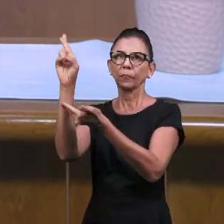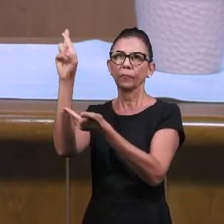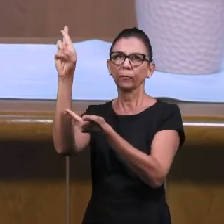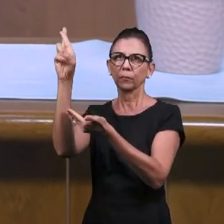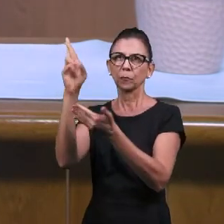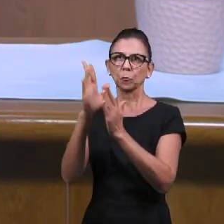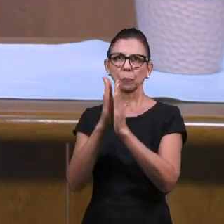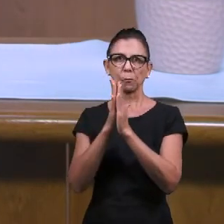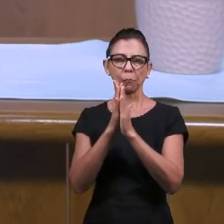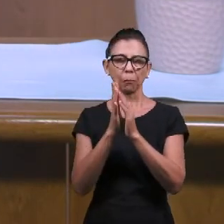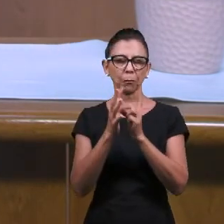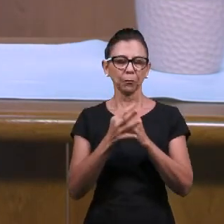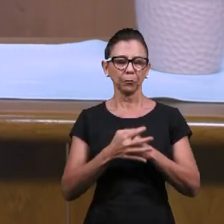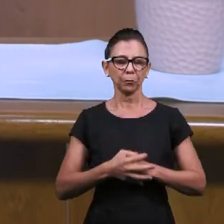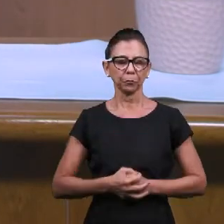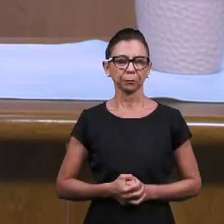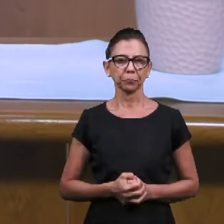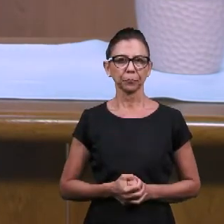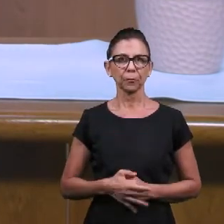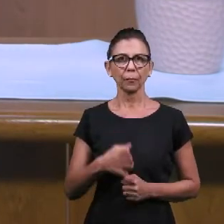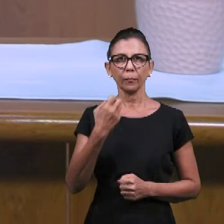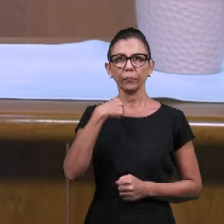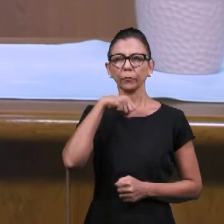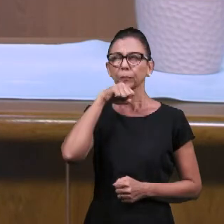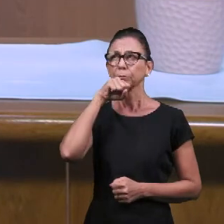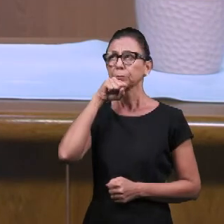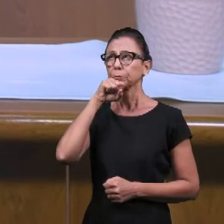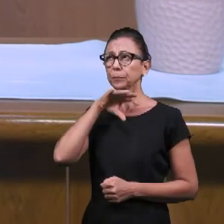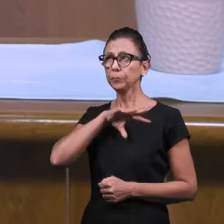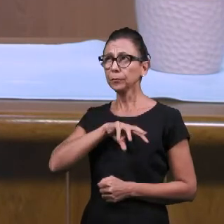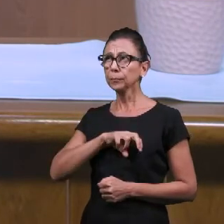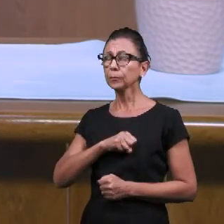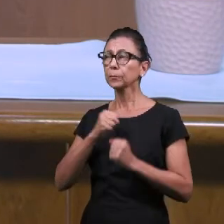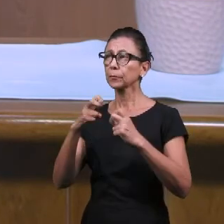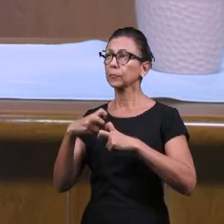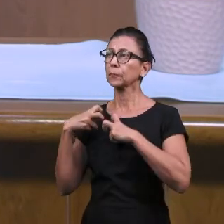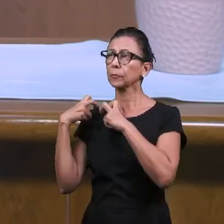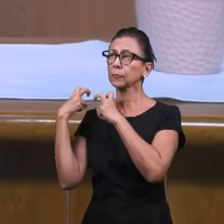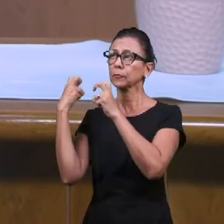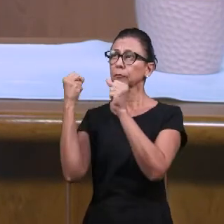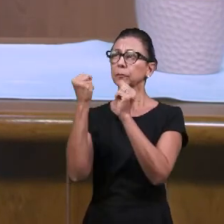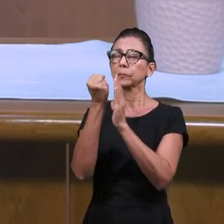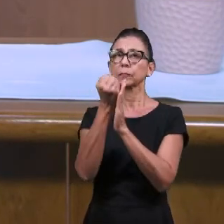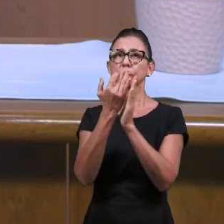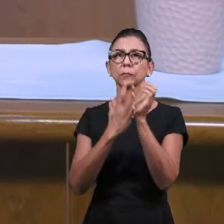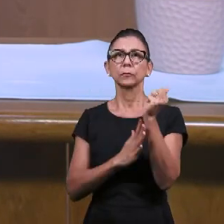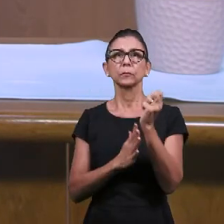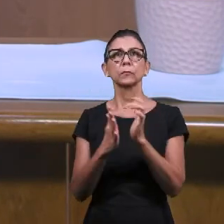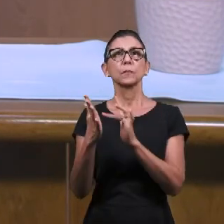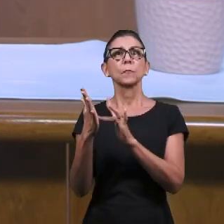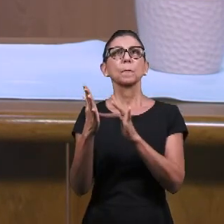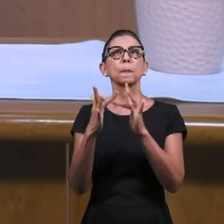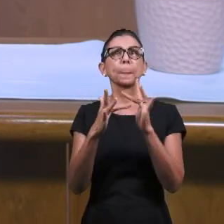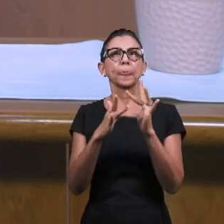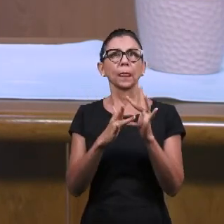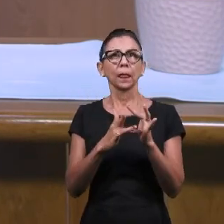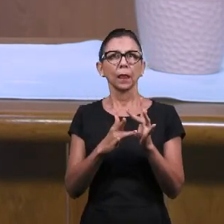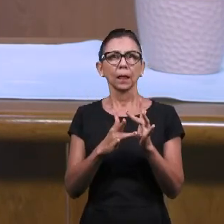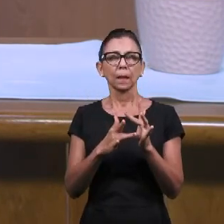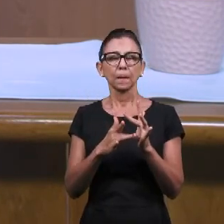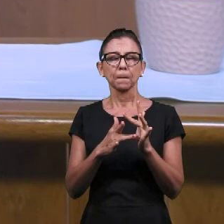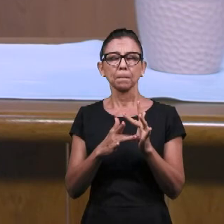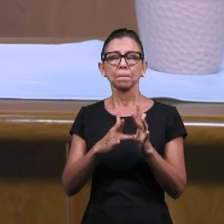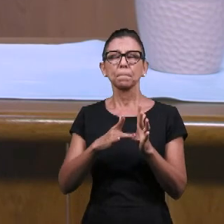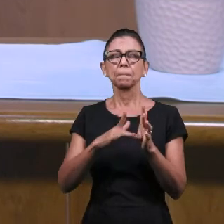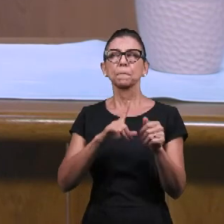пред Богом, возлагать на алтарь Божий, на жертвенник. Помолимся. Господь и Бог, мы взываем о силе крови